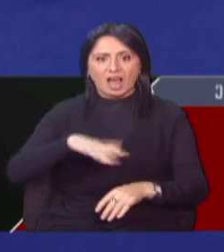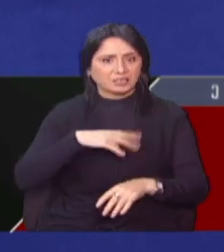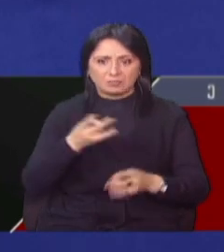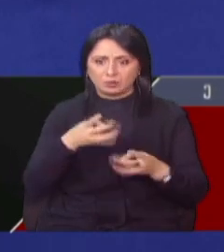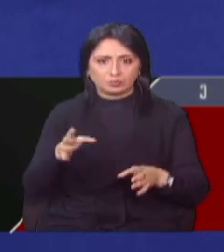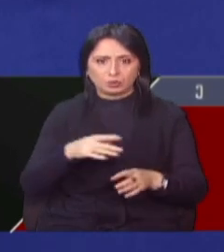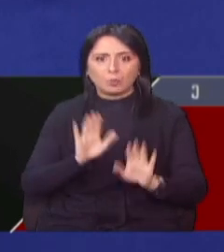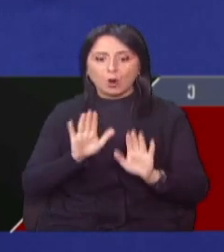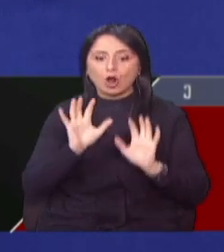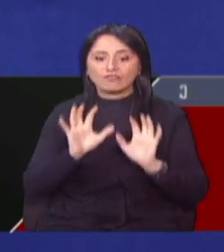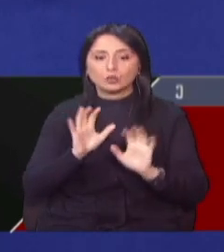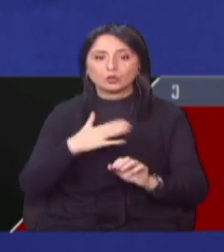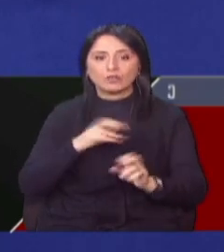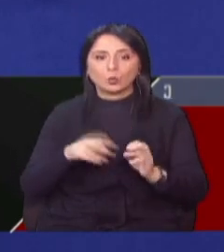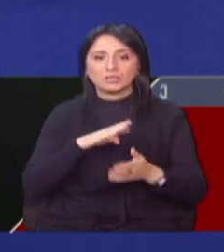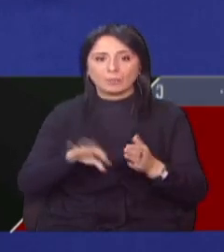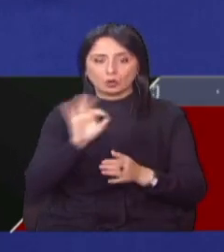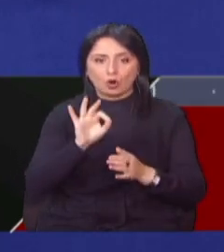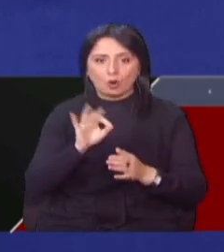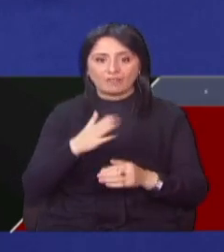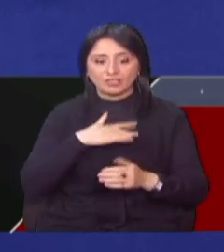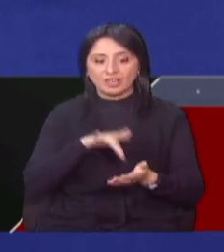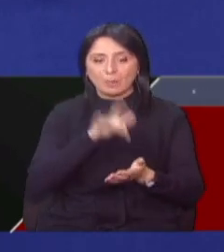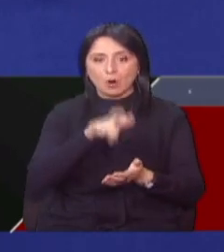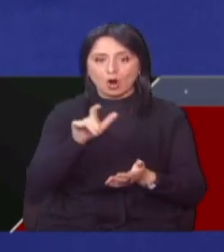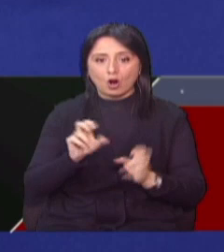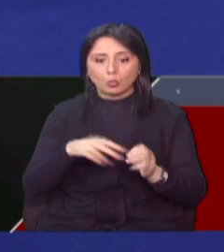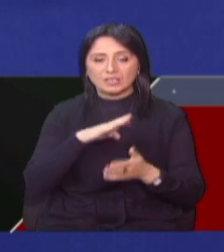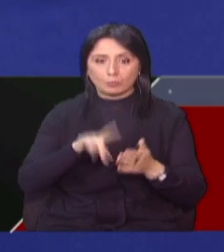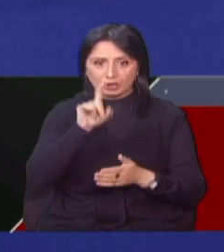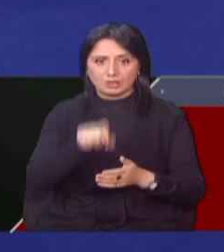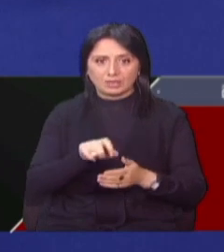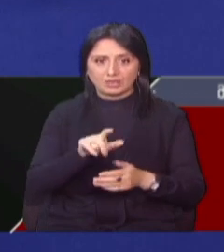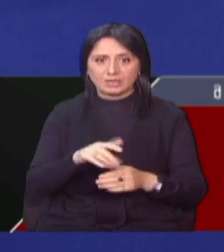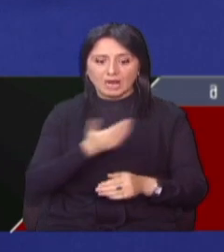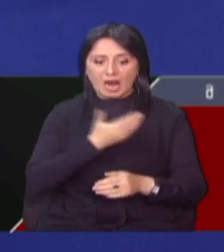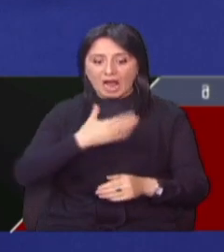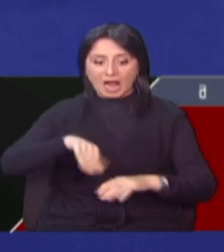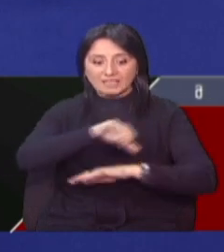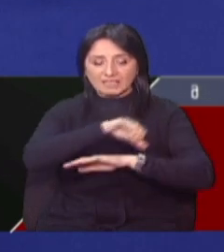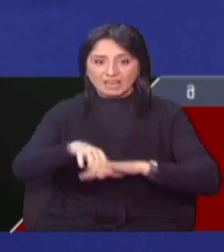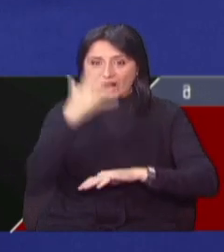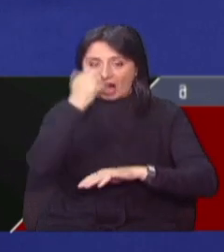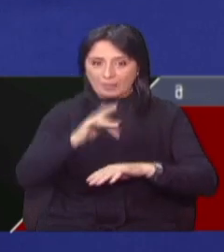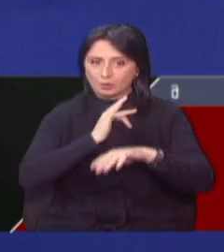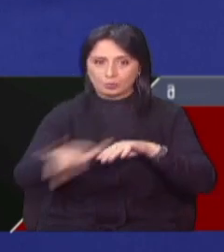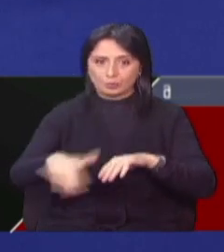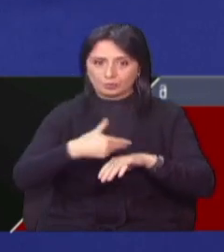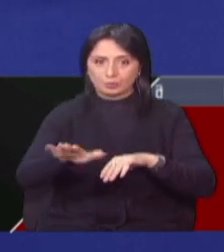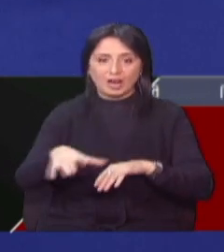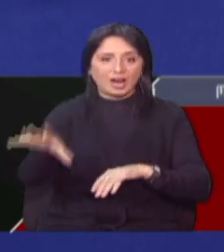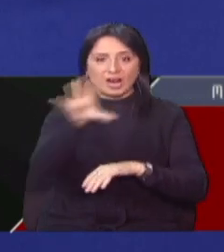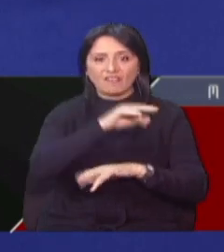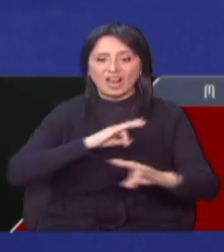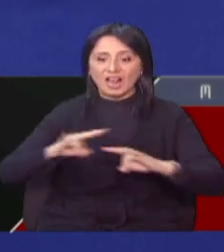ჩვენ მხოლოდ ვზრუნავთ ჩვენს უსაფრთხოებაზე, ჩვენი მოქალაქეების უსაფრთხოებაზე ღაზის საზღვართან და სხვაგან. მე აქედან მოუწოდებ